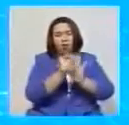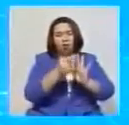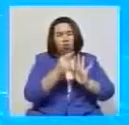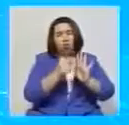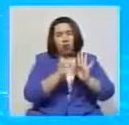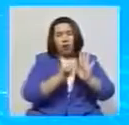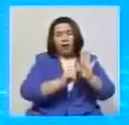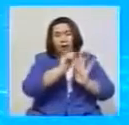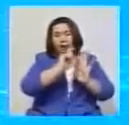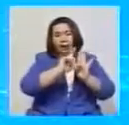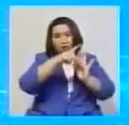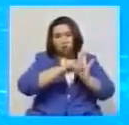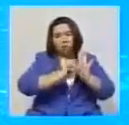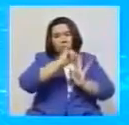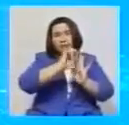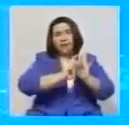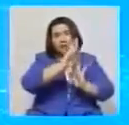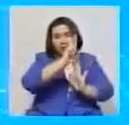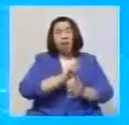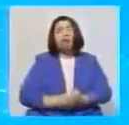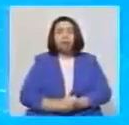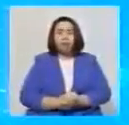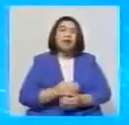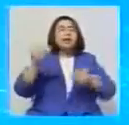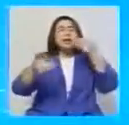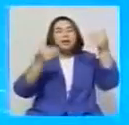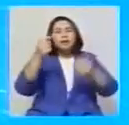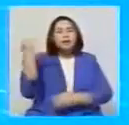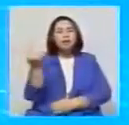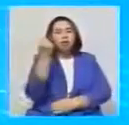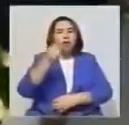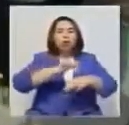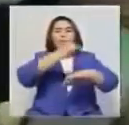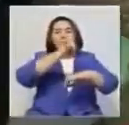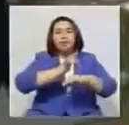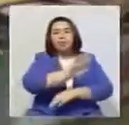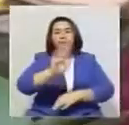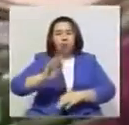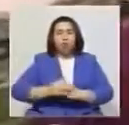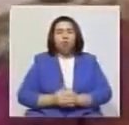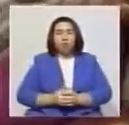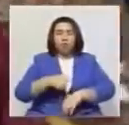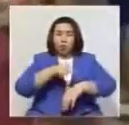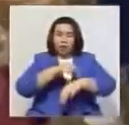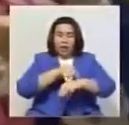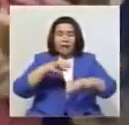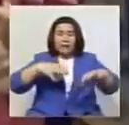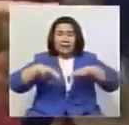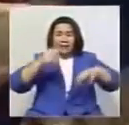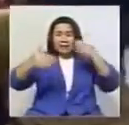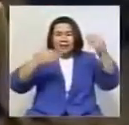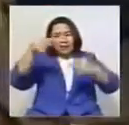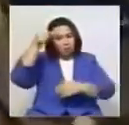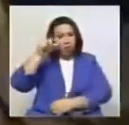านีตากลำพูนเชียงใหม่เชียงรายด้วยกิจกรรมท่องเที่ยวเชิงภูมิวัฒนธรรมค่ะทางนี้ตลอดระยะเวลาในการจัดงานทั้ง